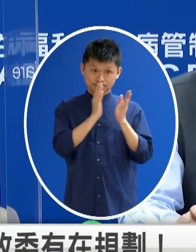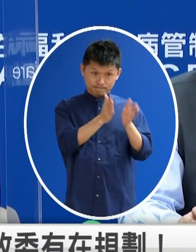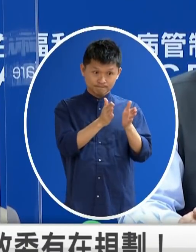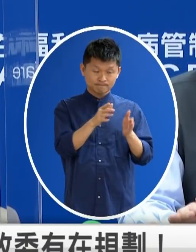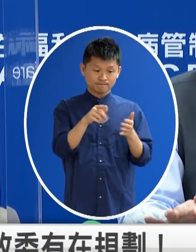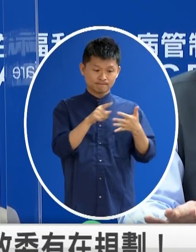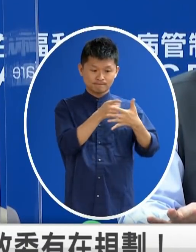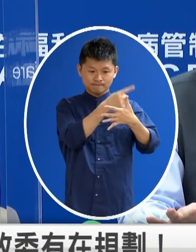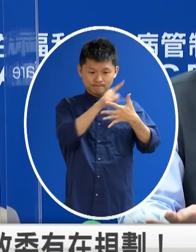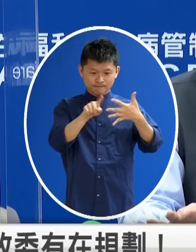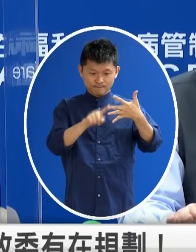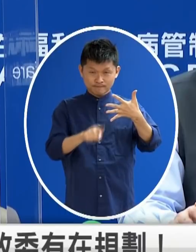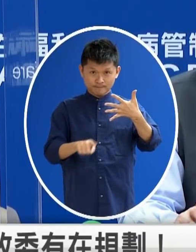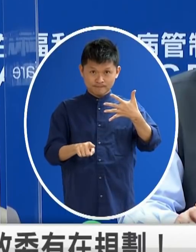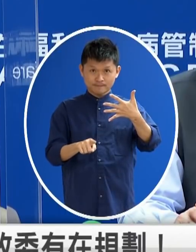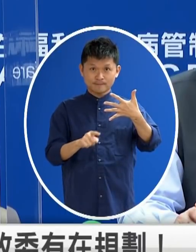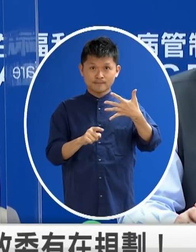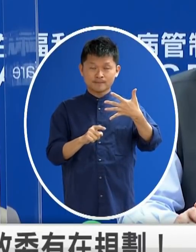象群。好，要